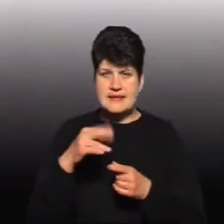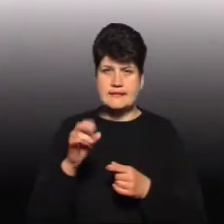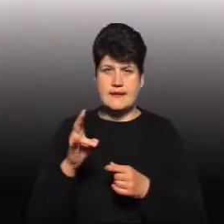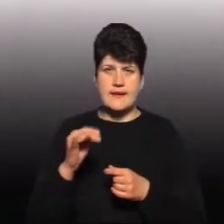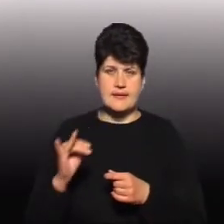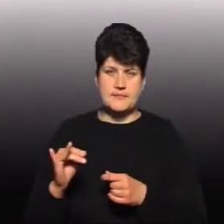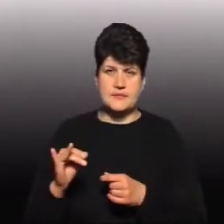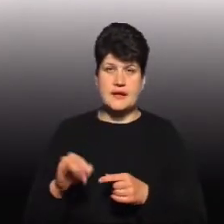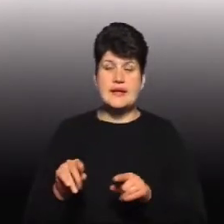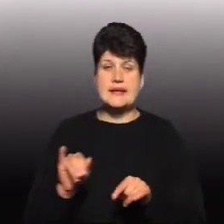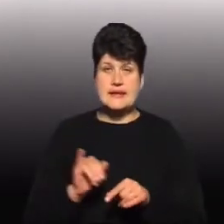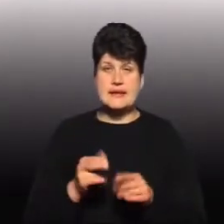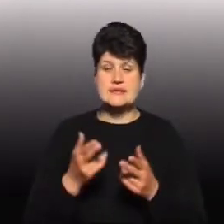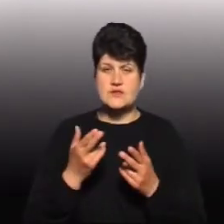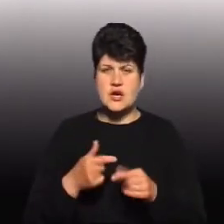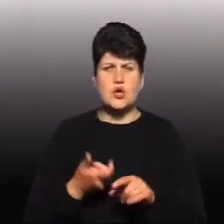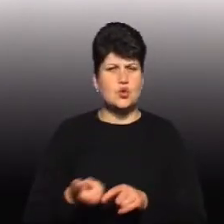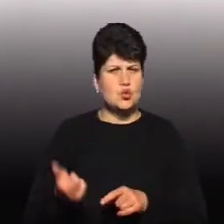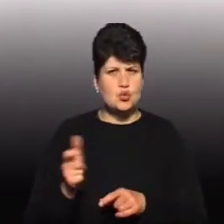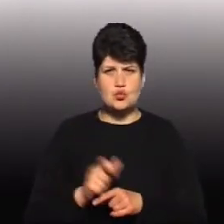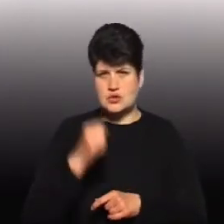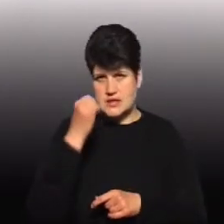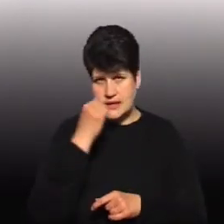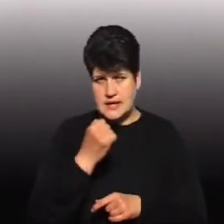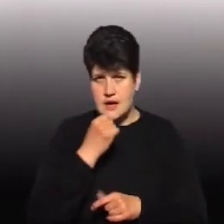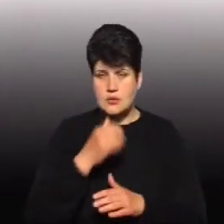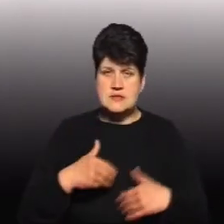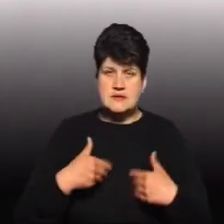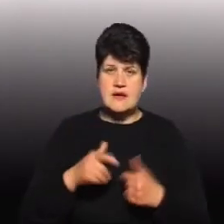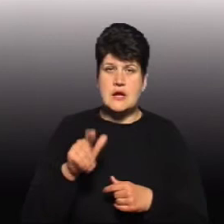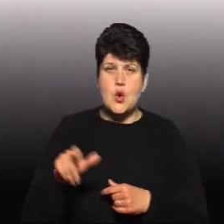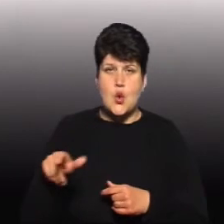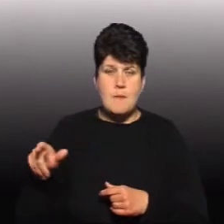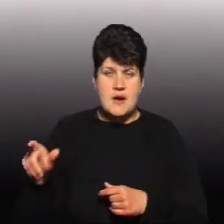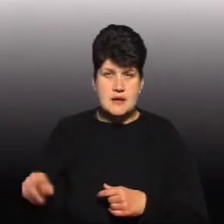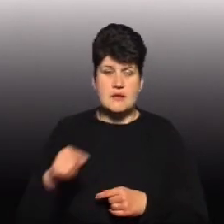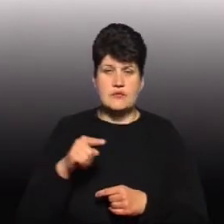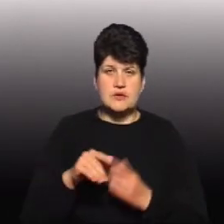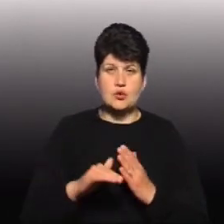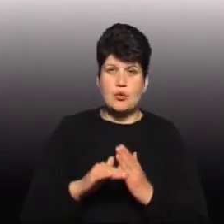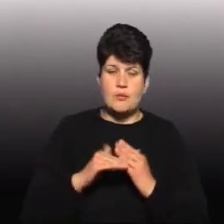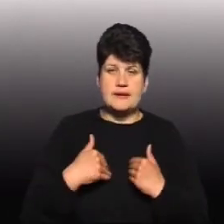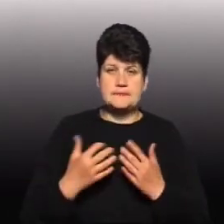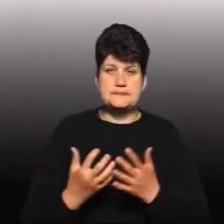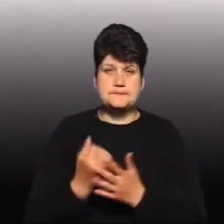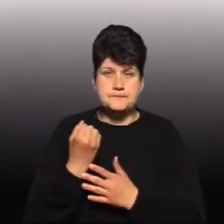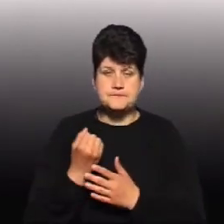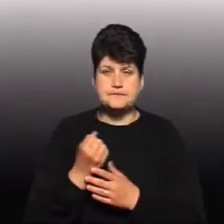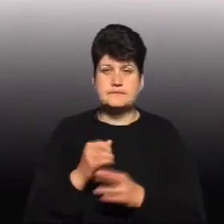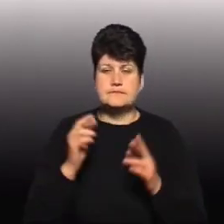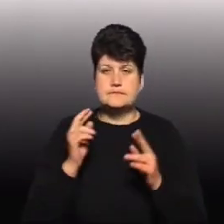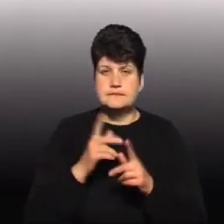звичайно, дуже дякуємо за звернення громадян, оскільки вони якби допомагають нам виявити саме несанкціоноване сміттєзвалище. І